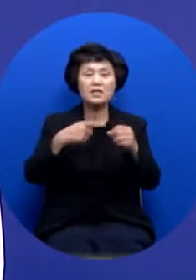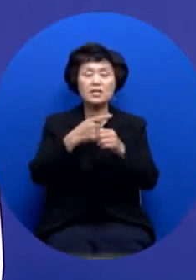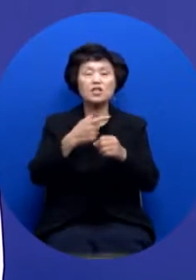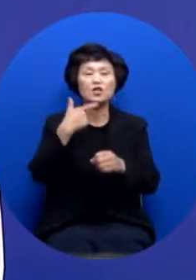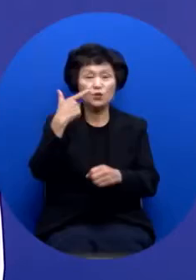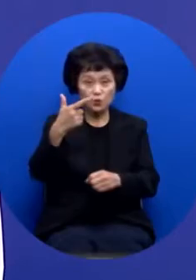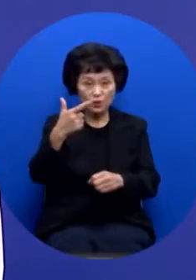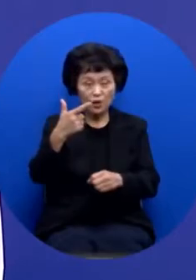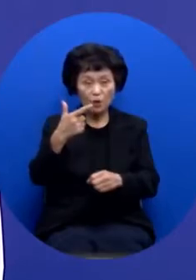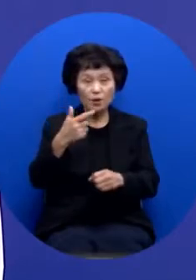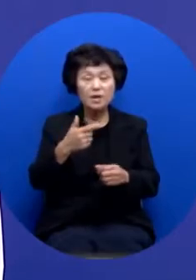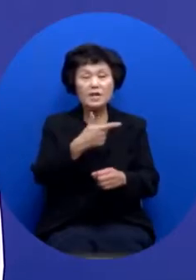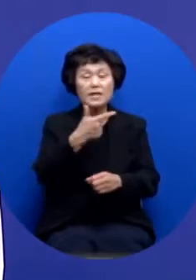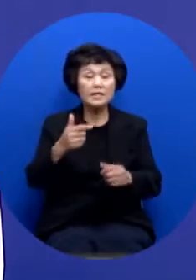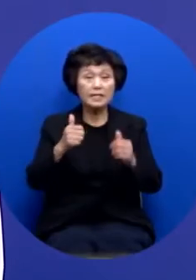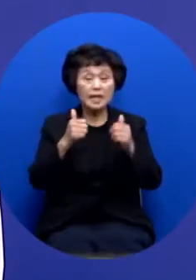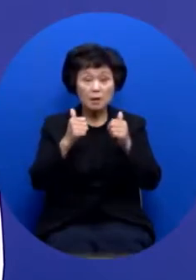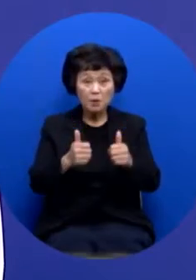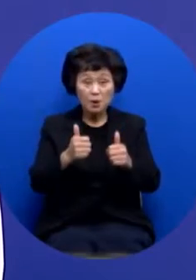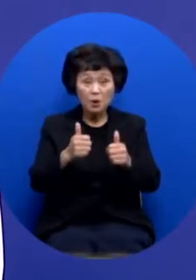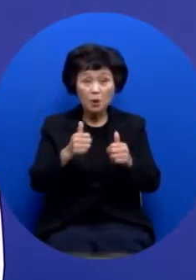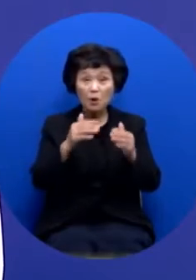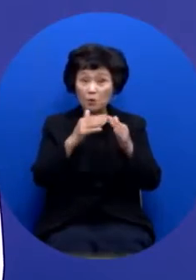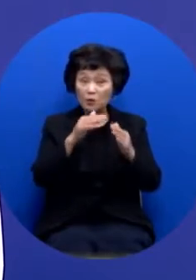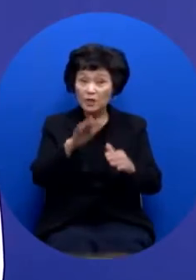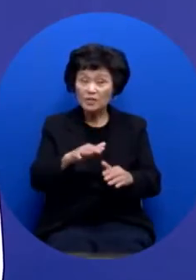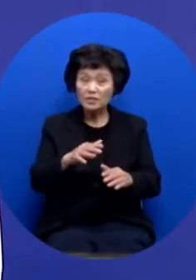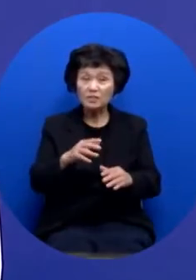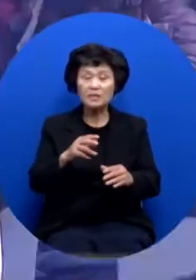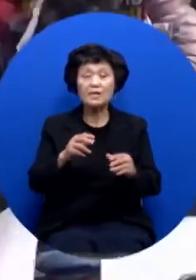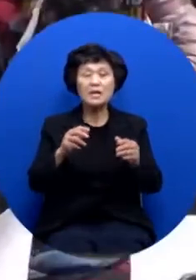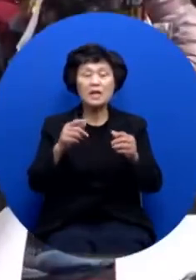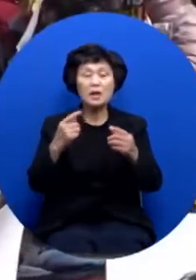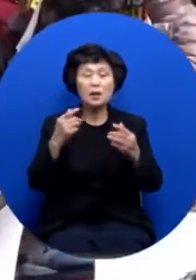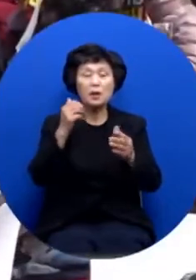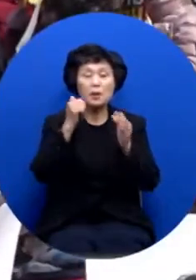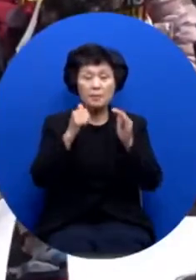교회자금횡령혐의로징역1년6개월을선고받자대법원에항소했으나,대법원은 20개월째판결을미루고있다.